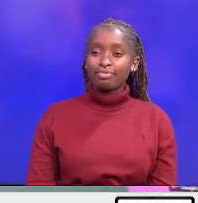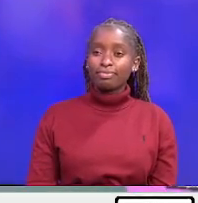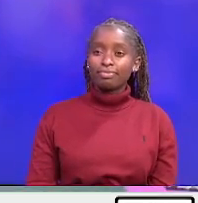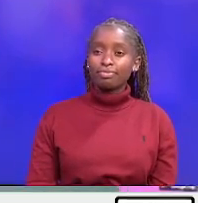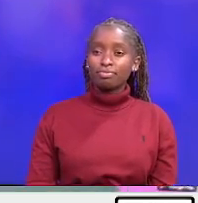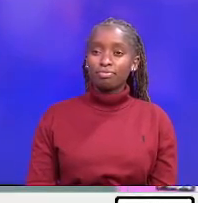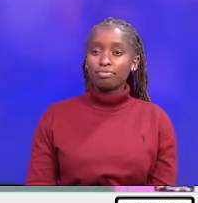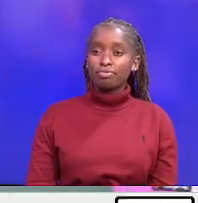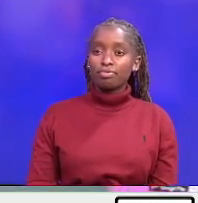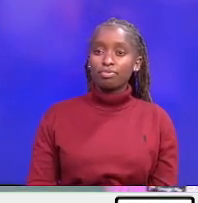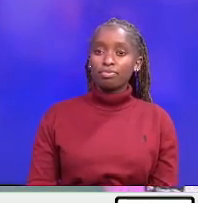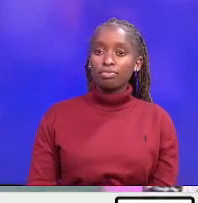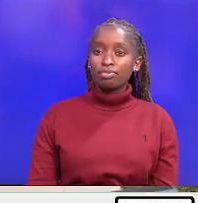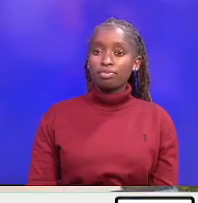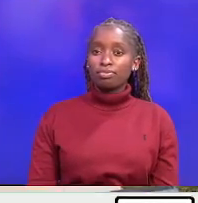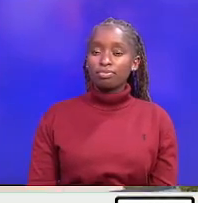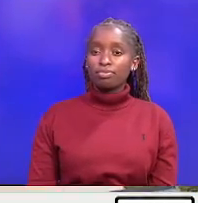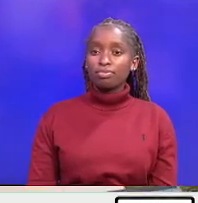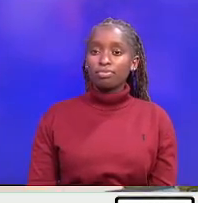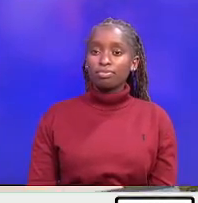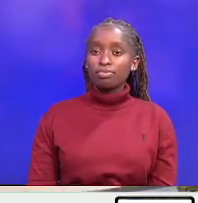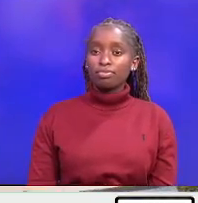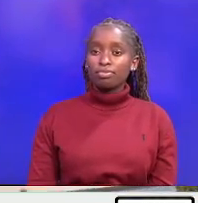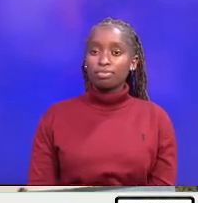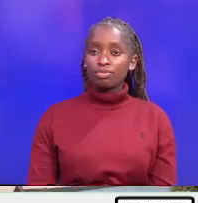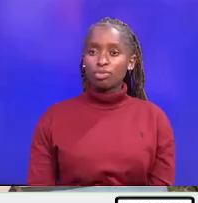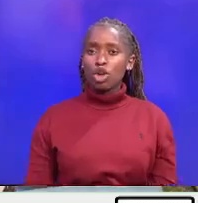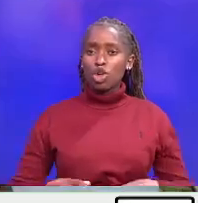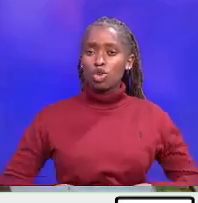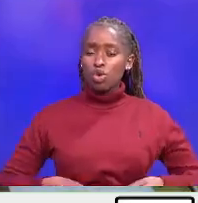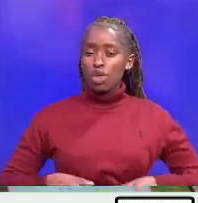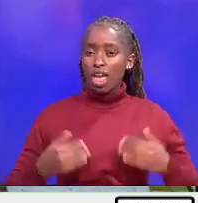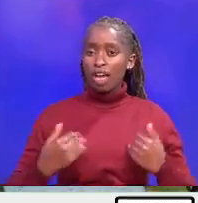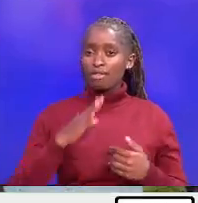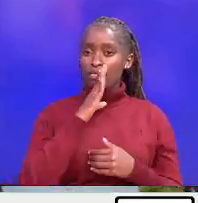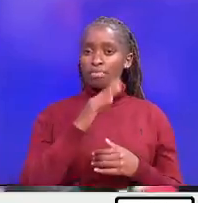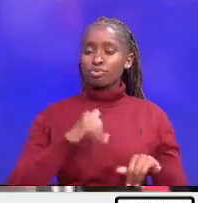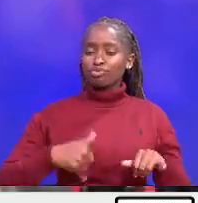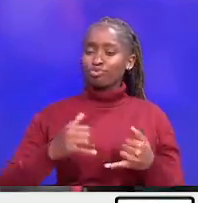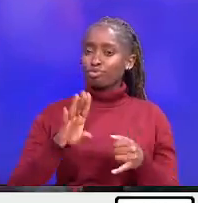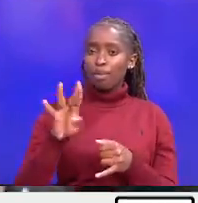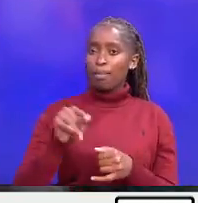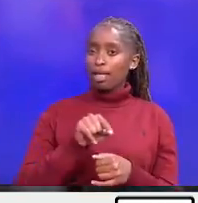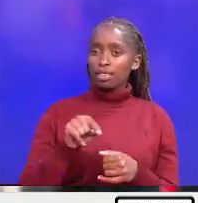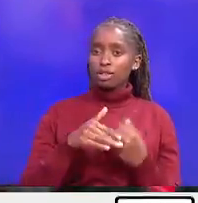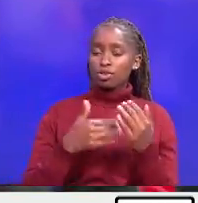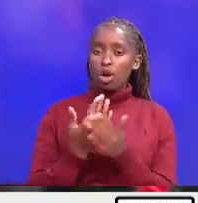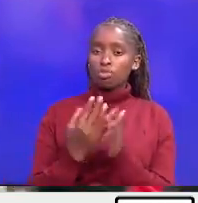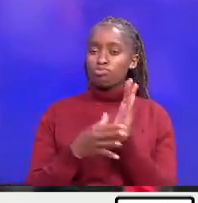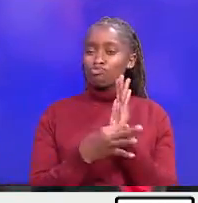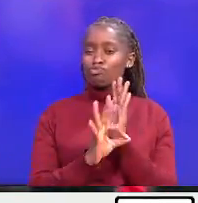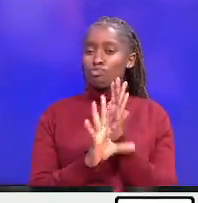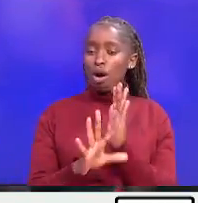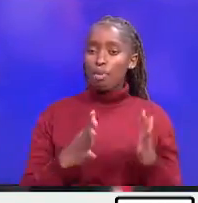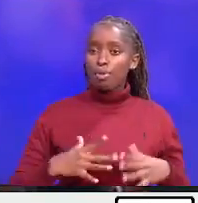Sawa. Nataka tupige dance hapa na jamaa. Vijana wametumbuizwa na wasanii maarufu hii leo katika chuo cha